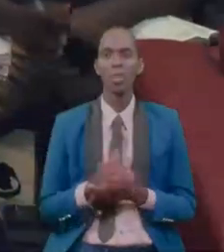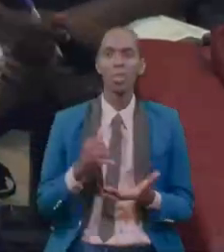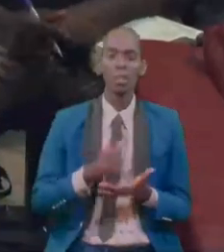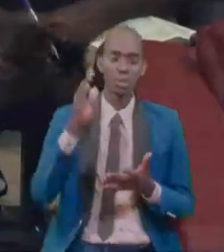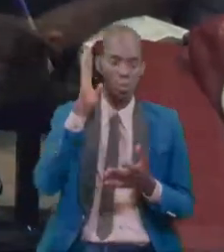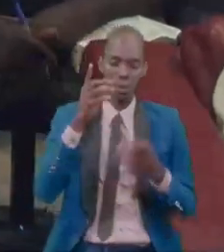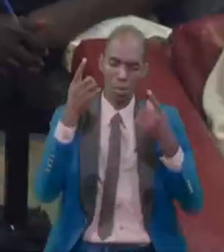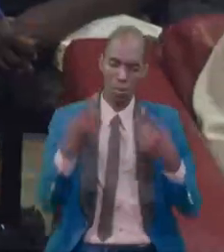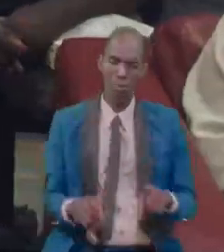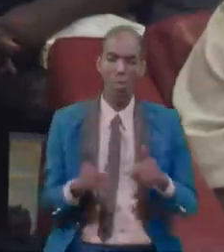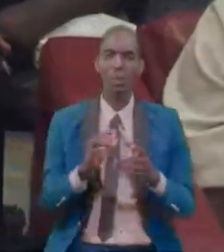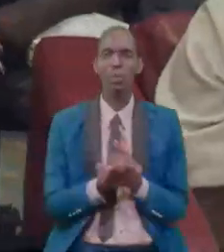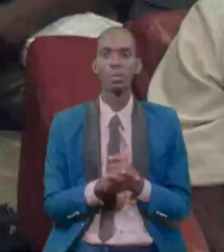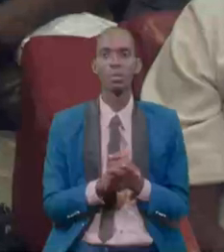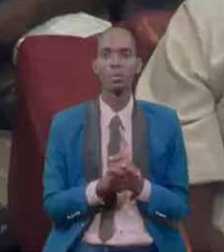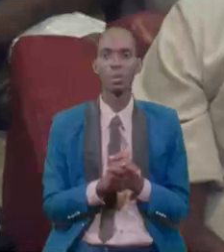Cela va s'accomplir pour moi.